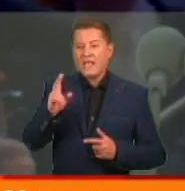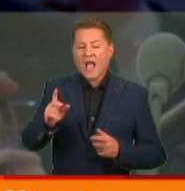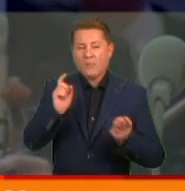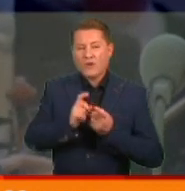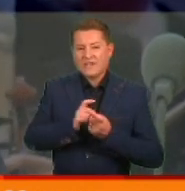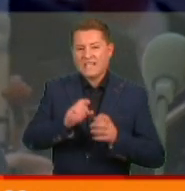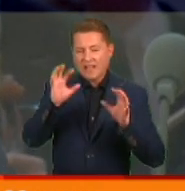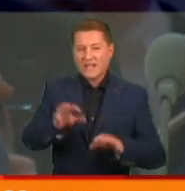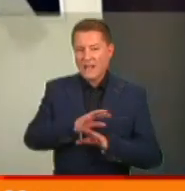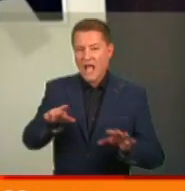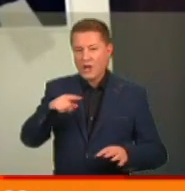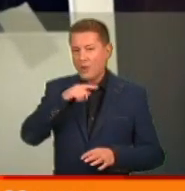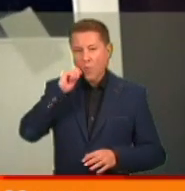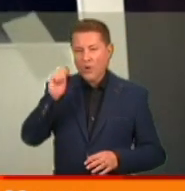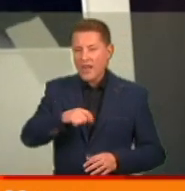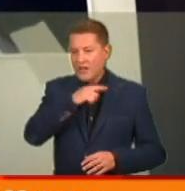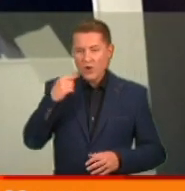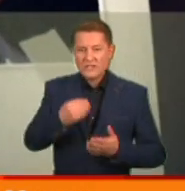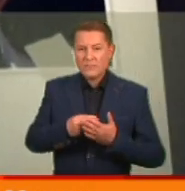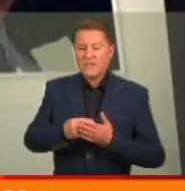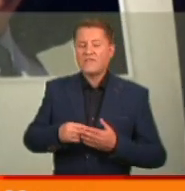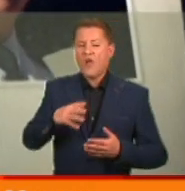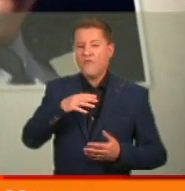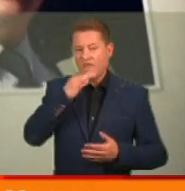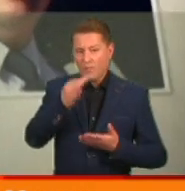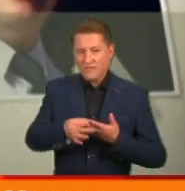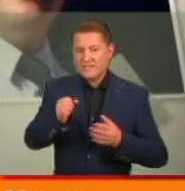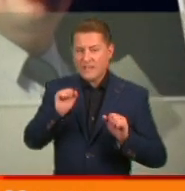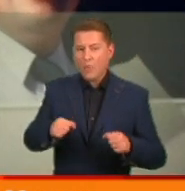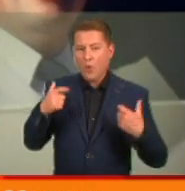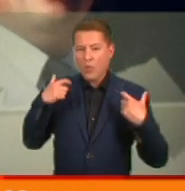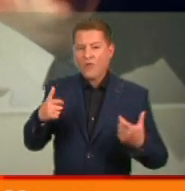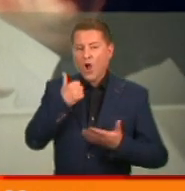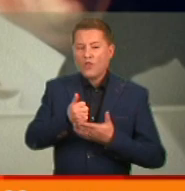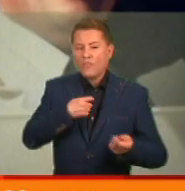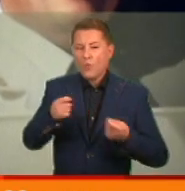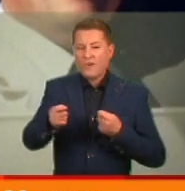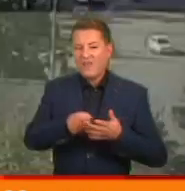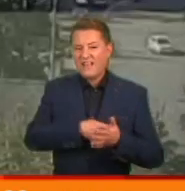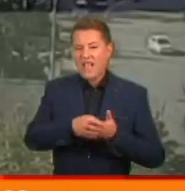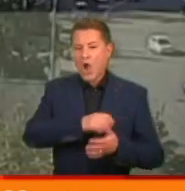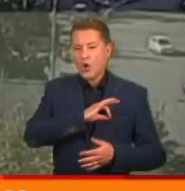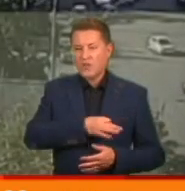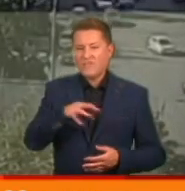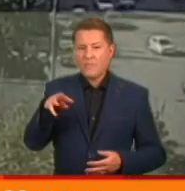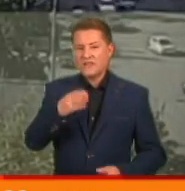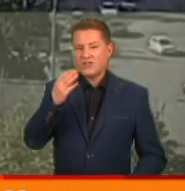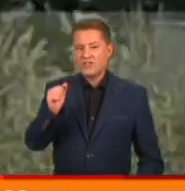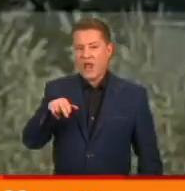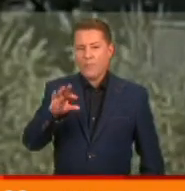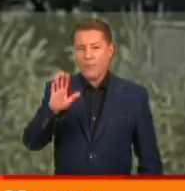нелегальним україно-російським бізнесом. Відповісти міг би загиблий минулого місяця полковник головного управління розвідки Максим